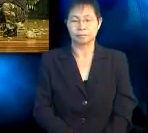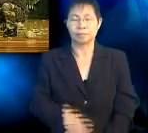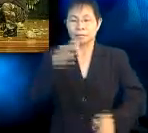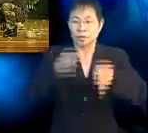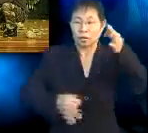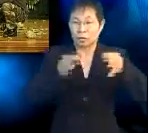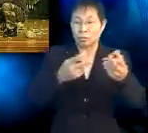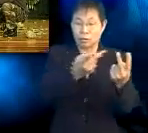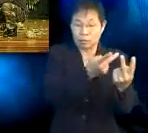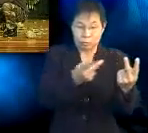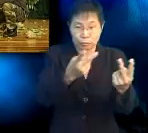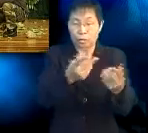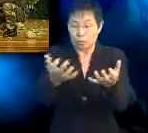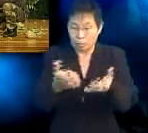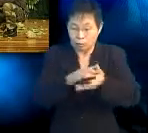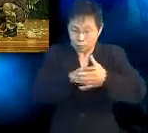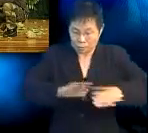Kalau kamu berdua mau selamat,